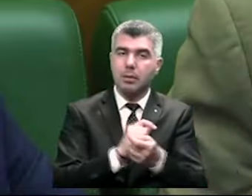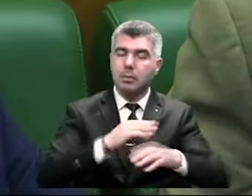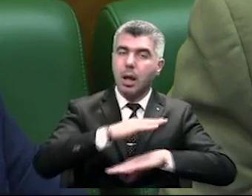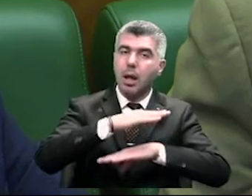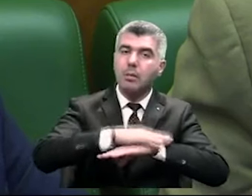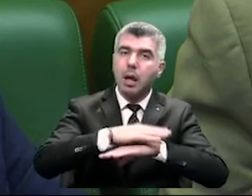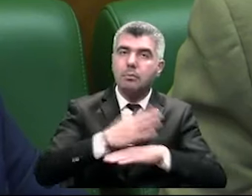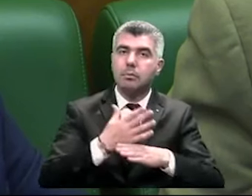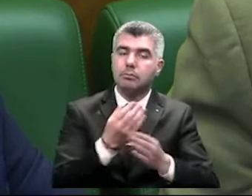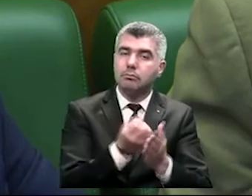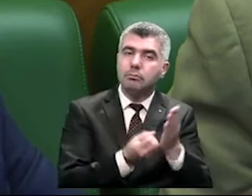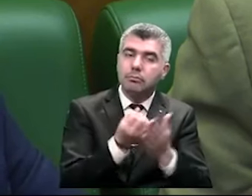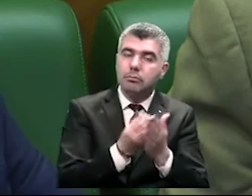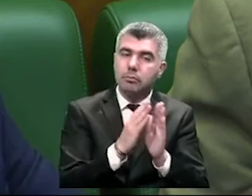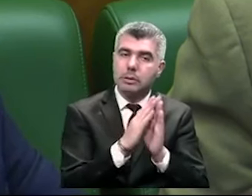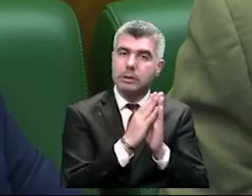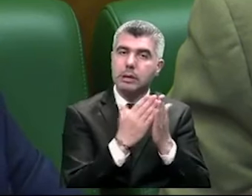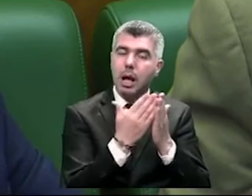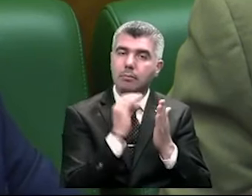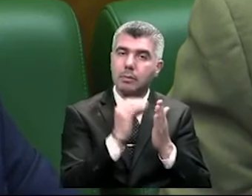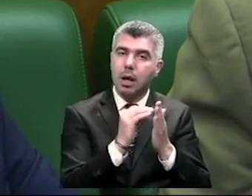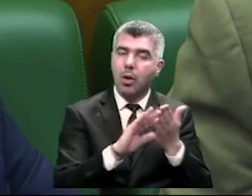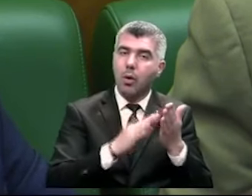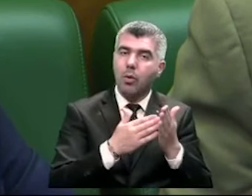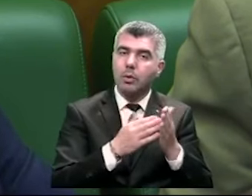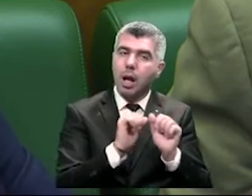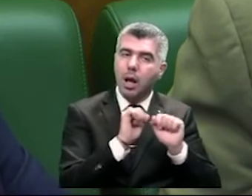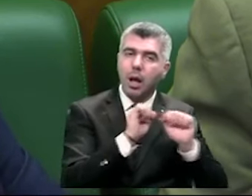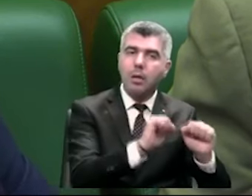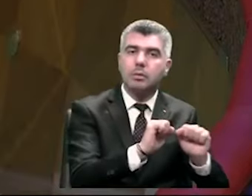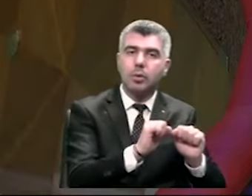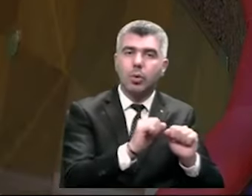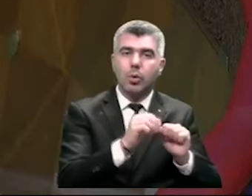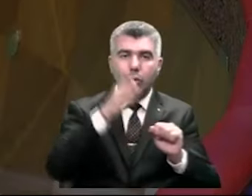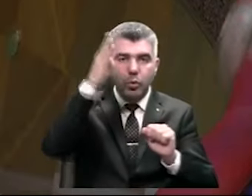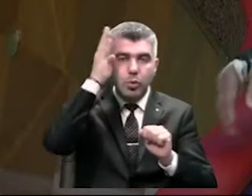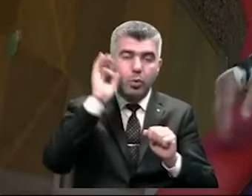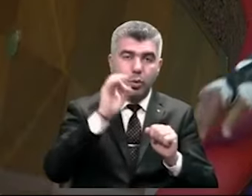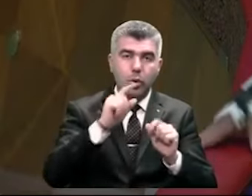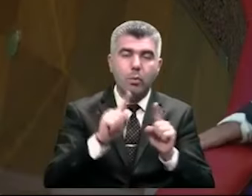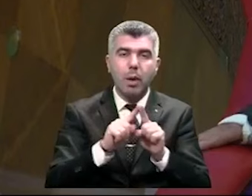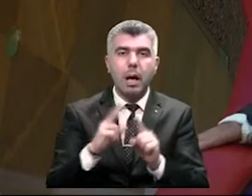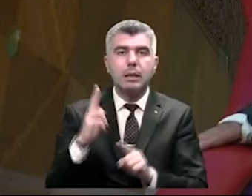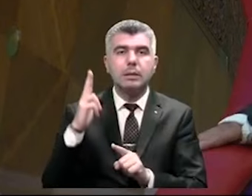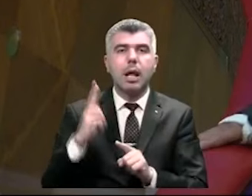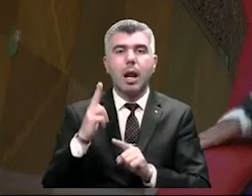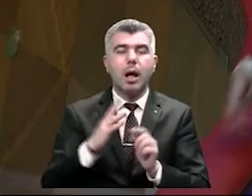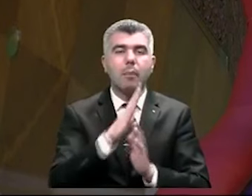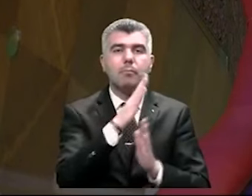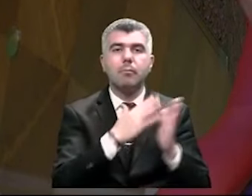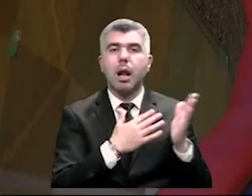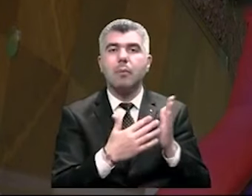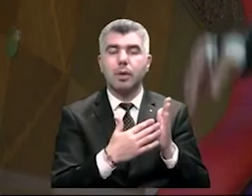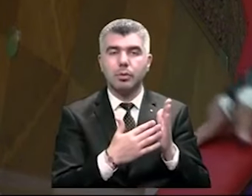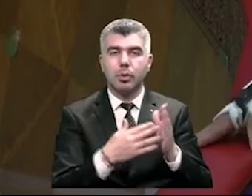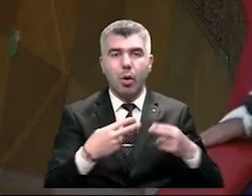العلميه والبيداغوجيا الوطنيه خاصه بالدكتوراه وكذلك طلقنا هذا البرنامج الطموح اللي